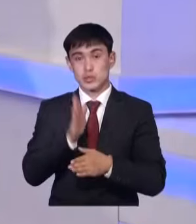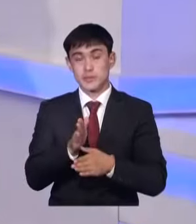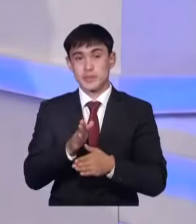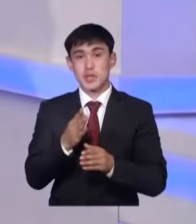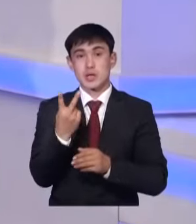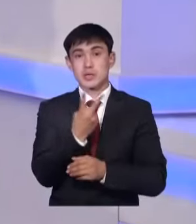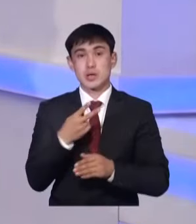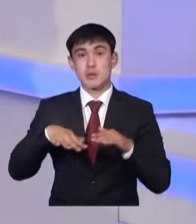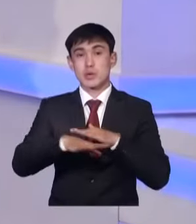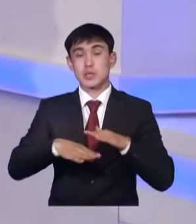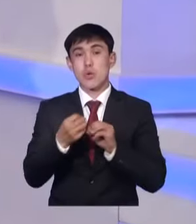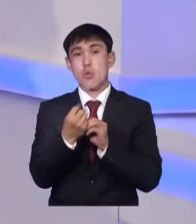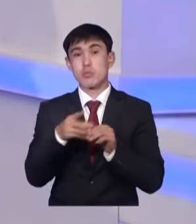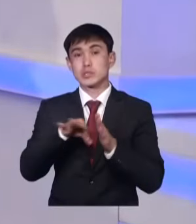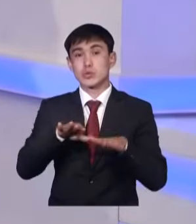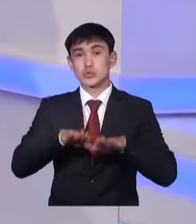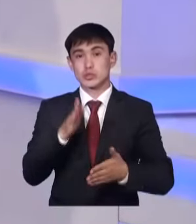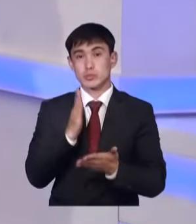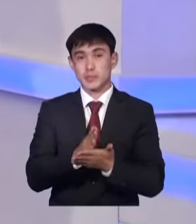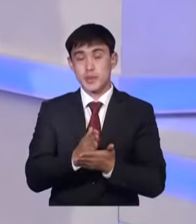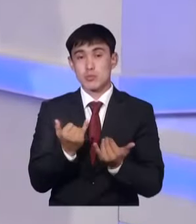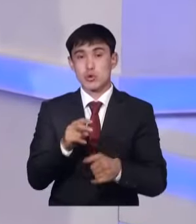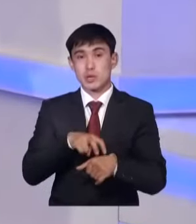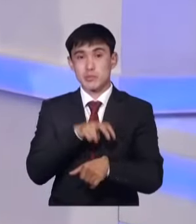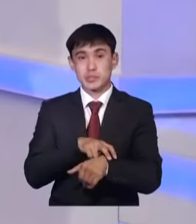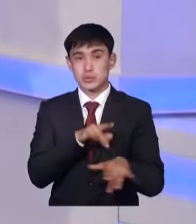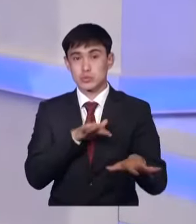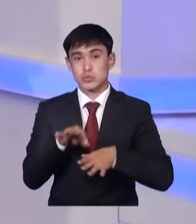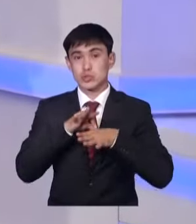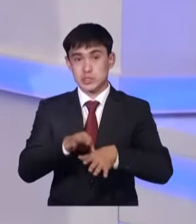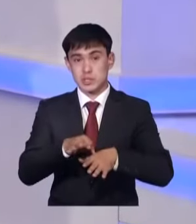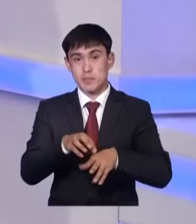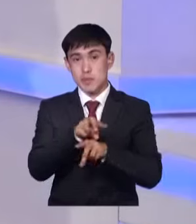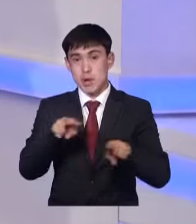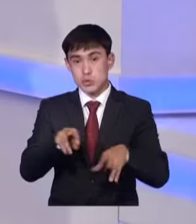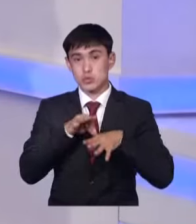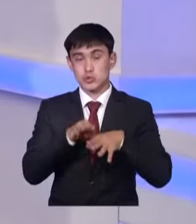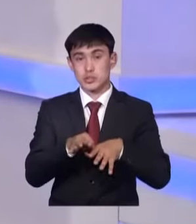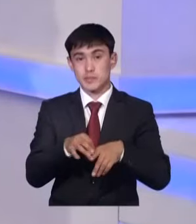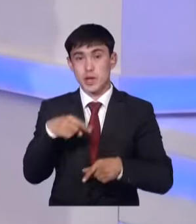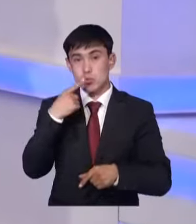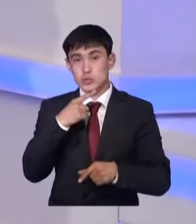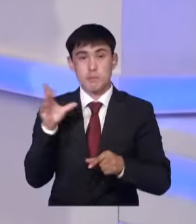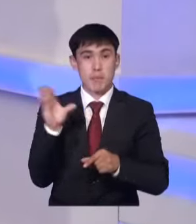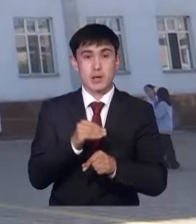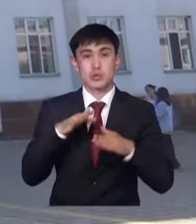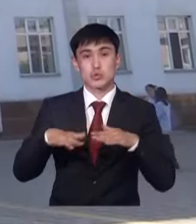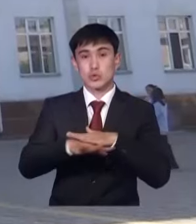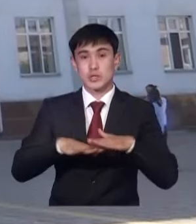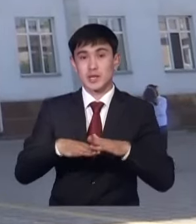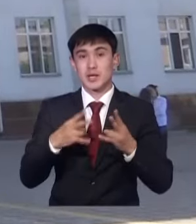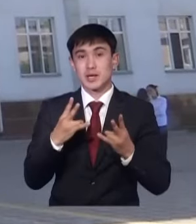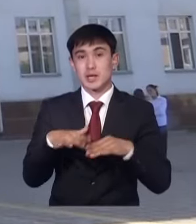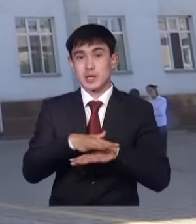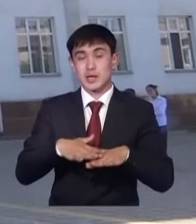11-ші сайлау учаскесі құрылды. Бүгін комиссия мүшелері саяси науқан өтетін учаскелерде мониторинг жүргізді. Айтуларынша, барлық